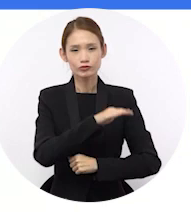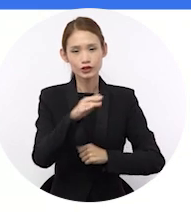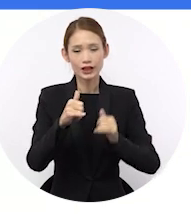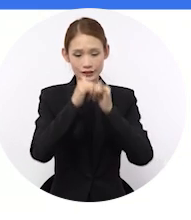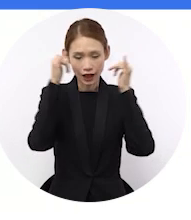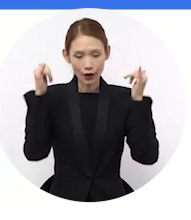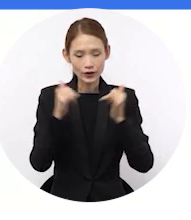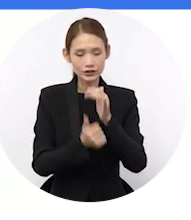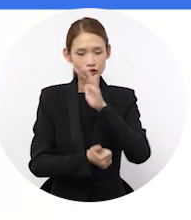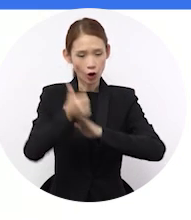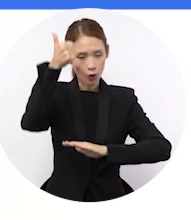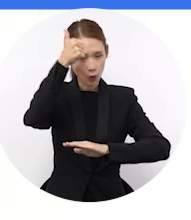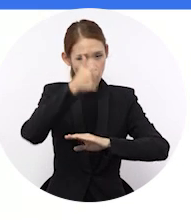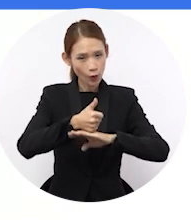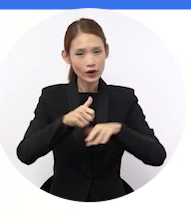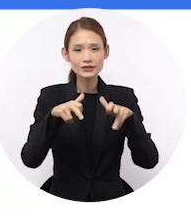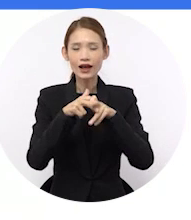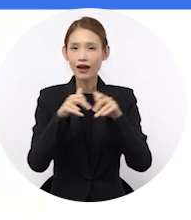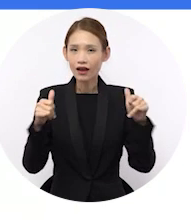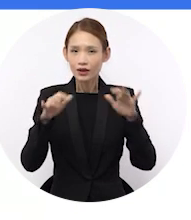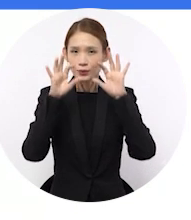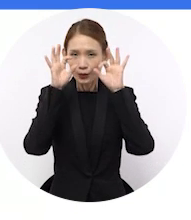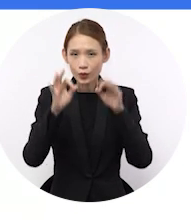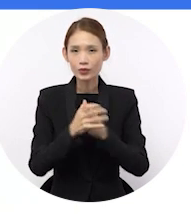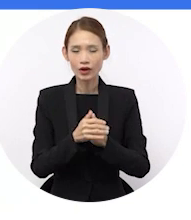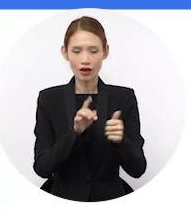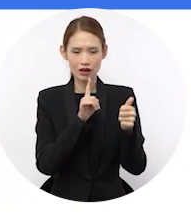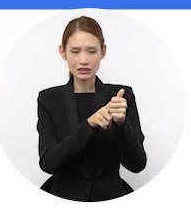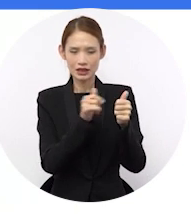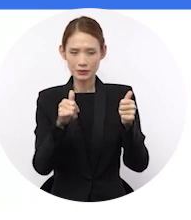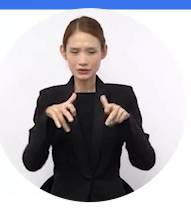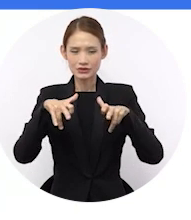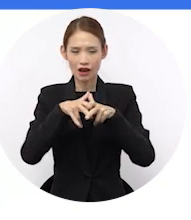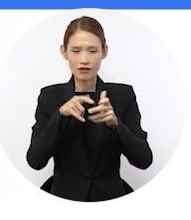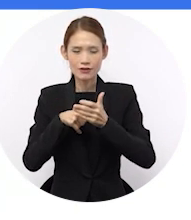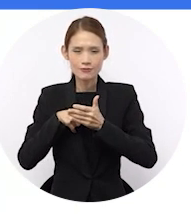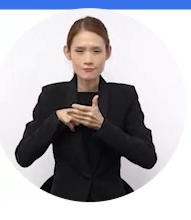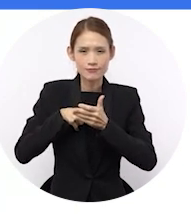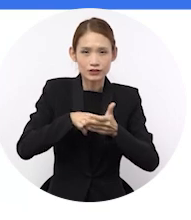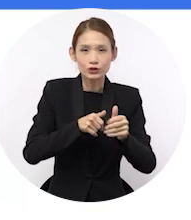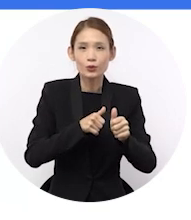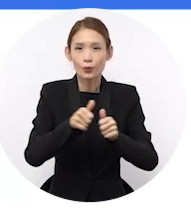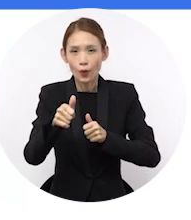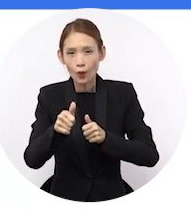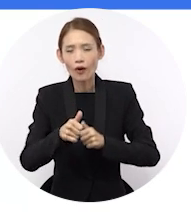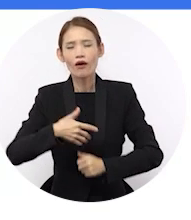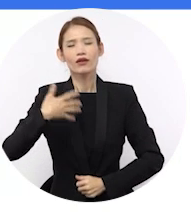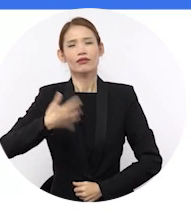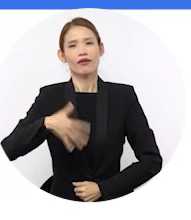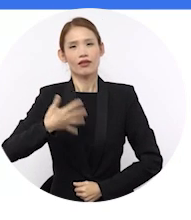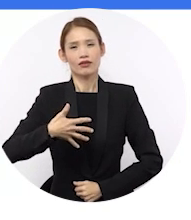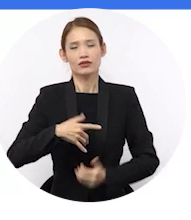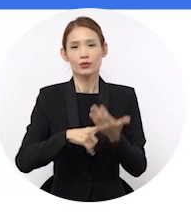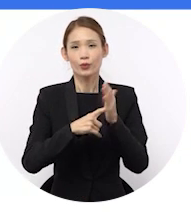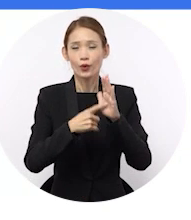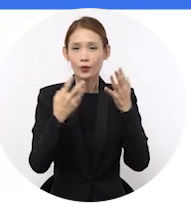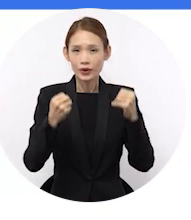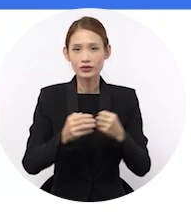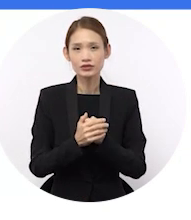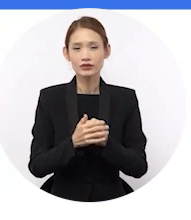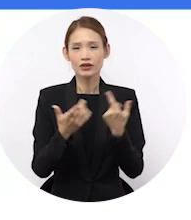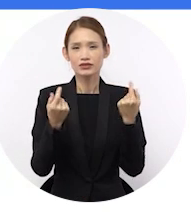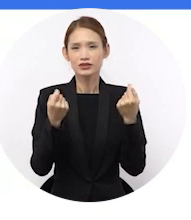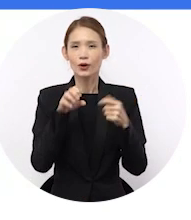아, 우리가 사회적으로 성공한 장애인들에게 저 사람은 장애를 극복했어, 대단해, 뭐 이런 표현들 많이 해요. 아,